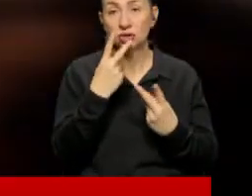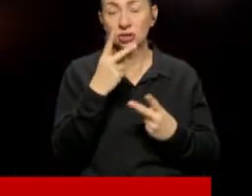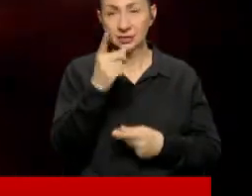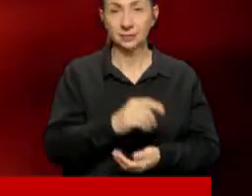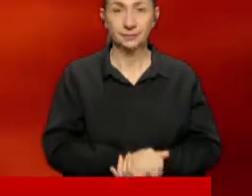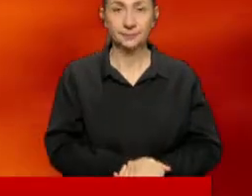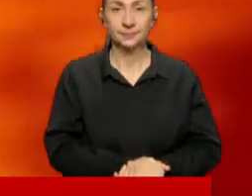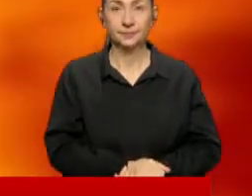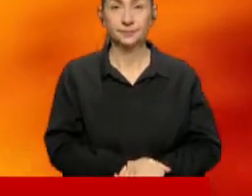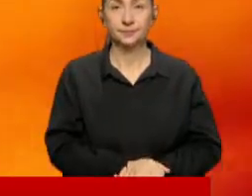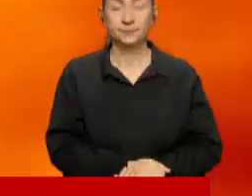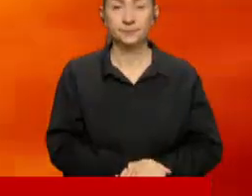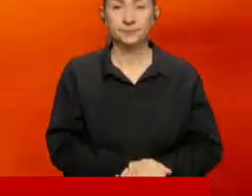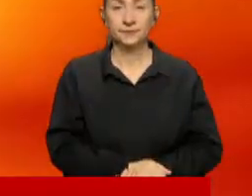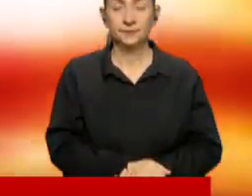açıklandı.